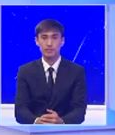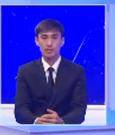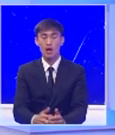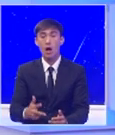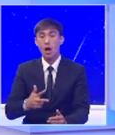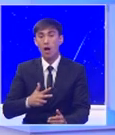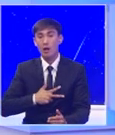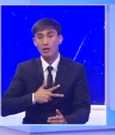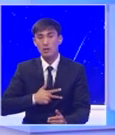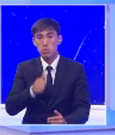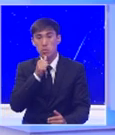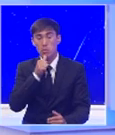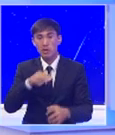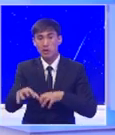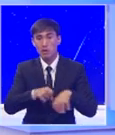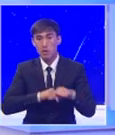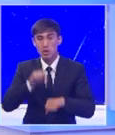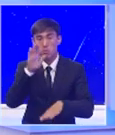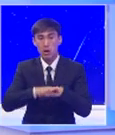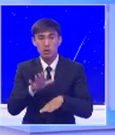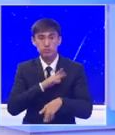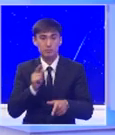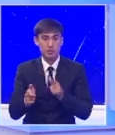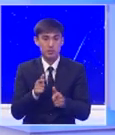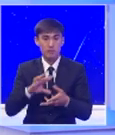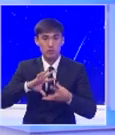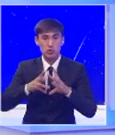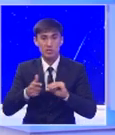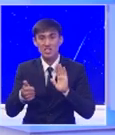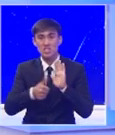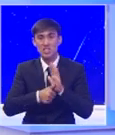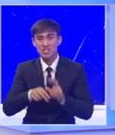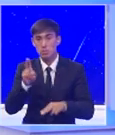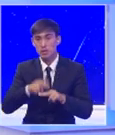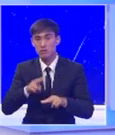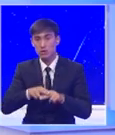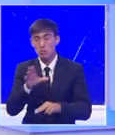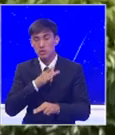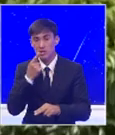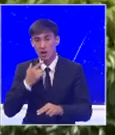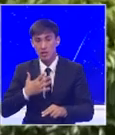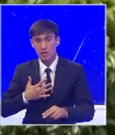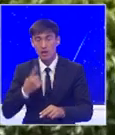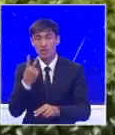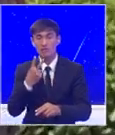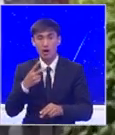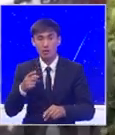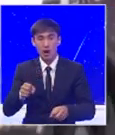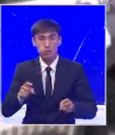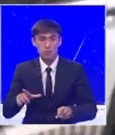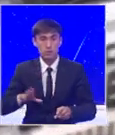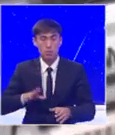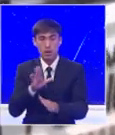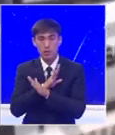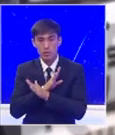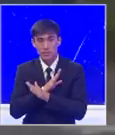В Канаде при попытке ограбления банка произошла перестрелка. В результате 6 правоохранителей получили ранения. 2 злоумышленника